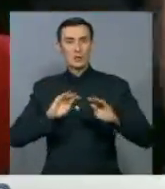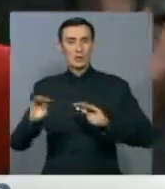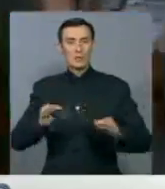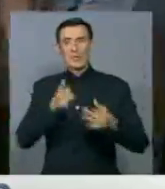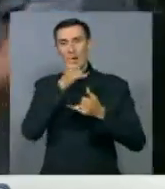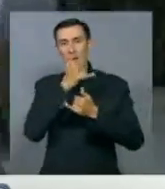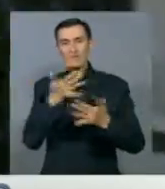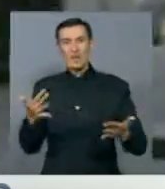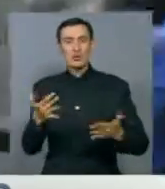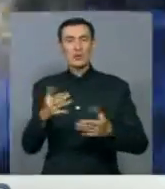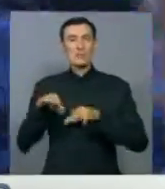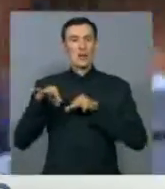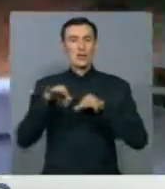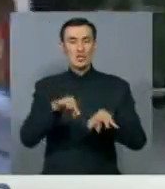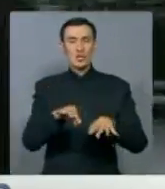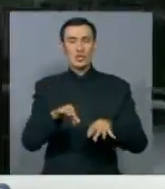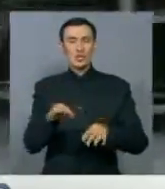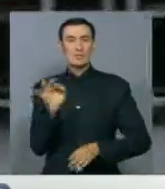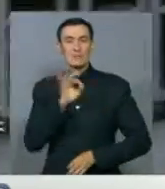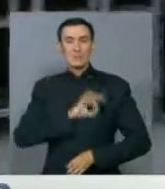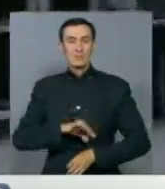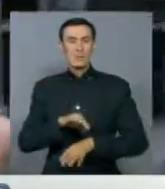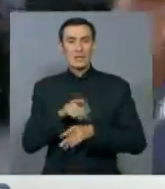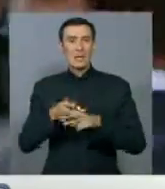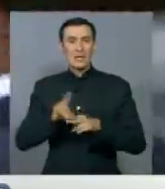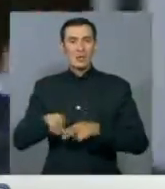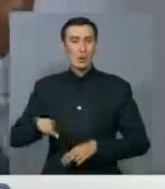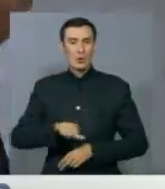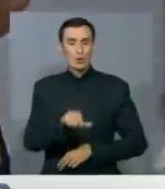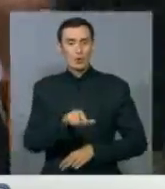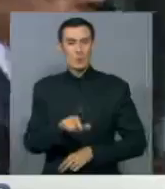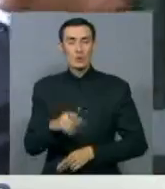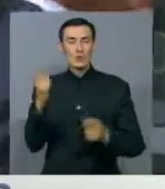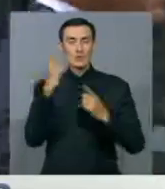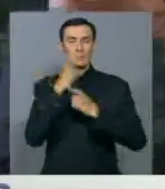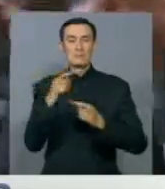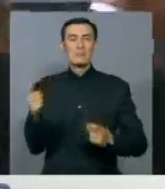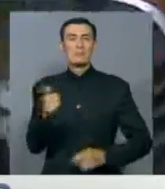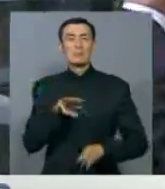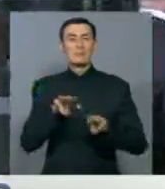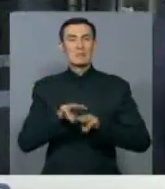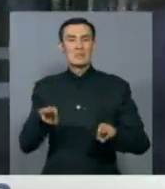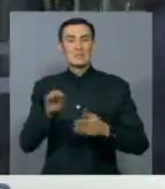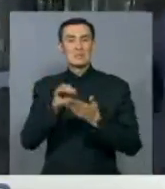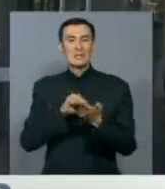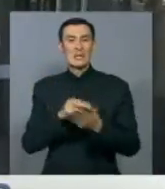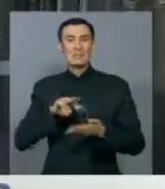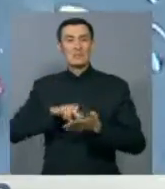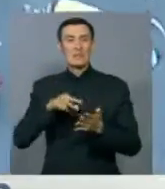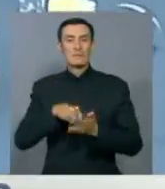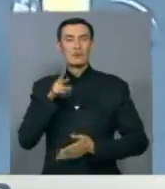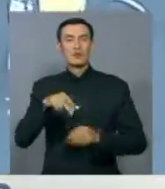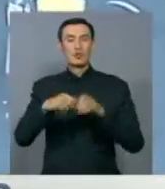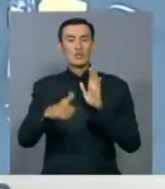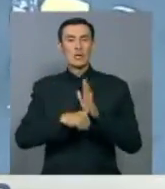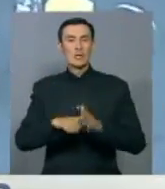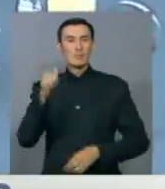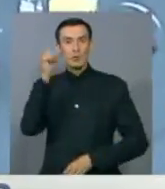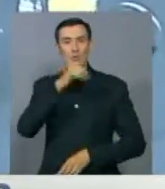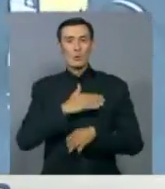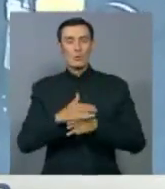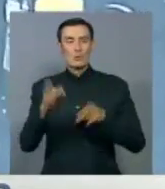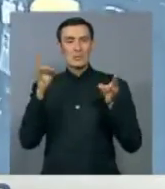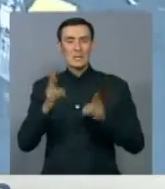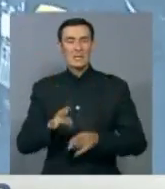не позволяющих машине выехать на тротуар. По данным местных СМИ, премьер поручил составить этот план еще в 2016 году.